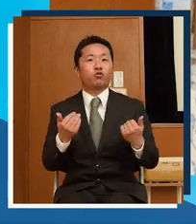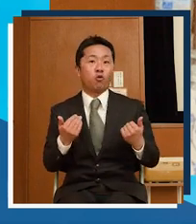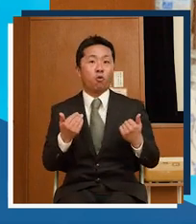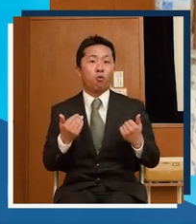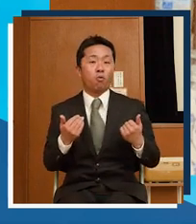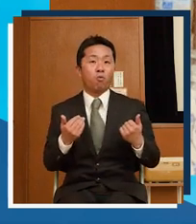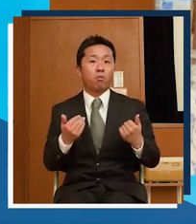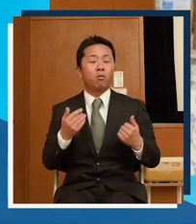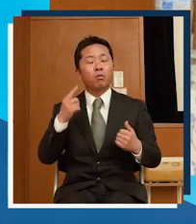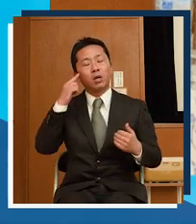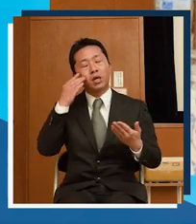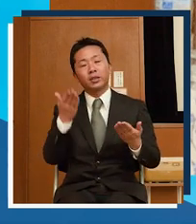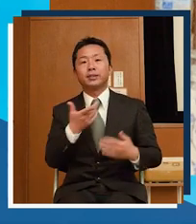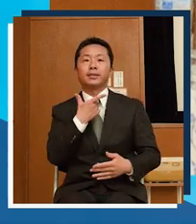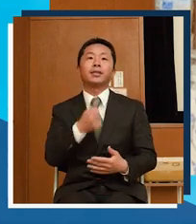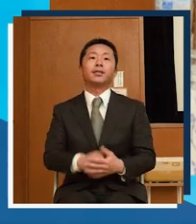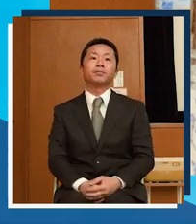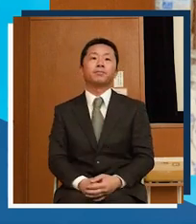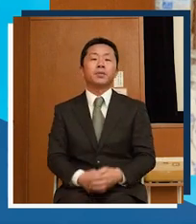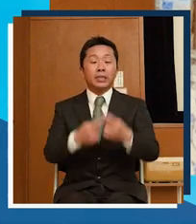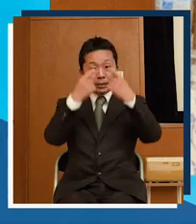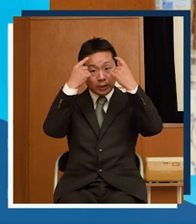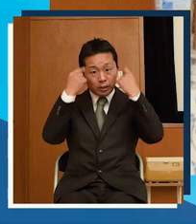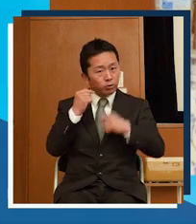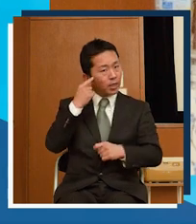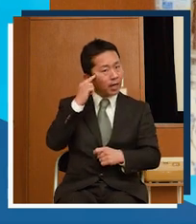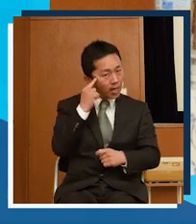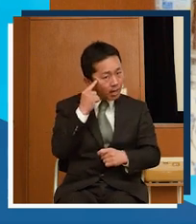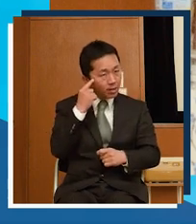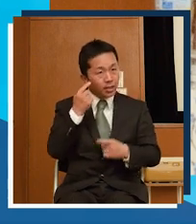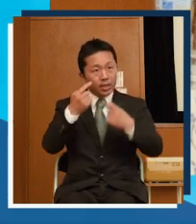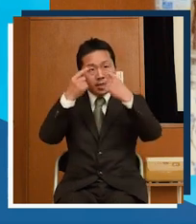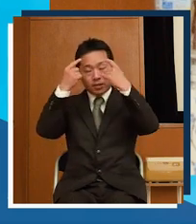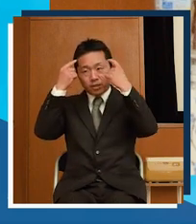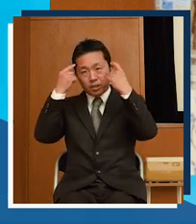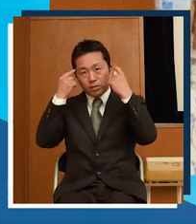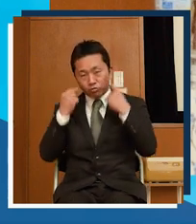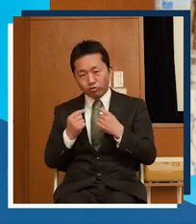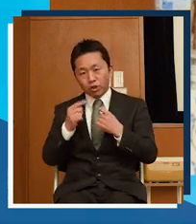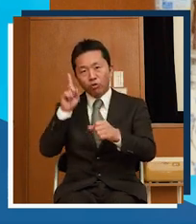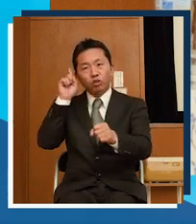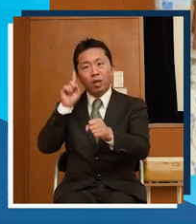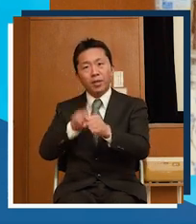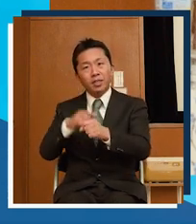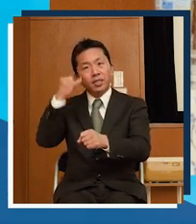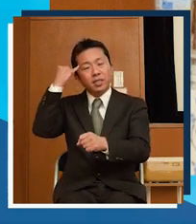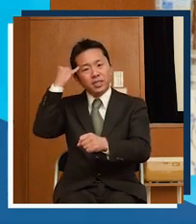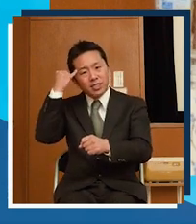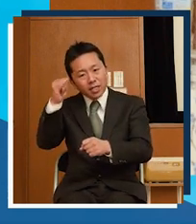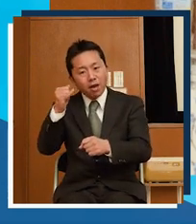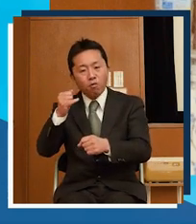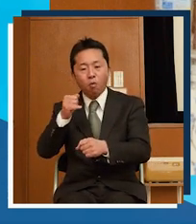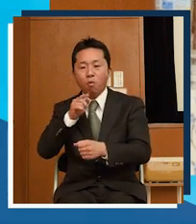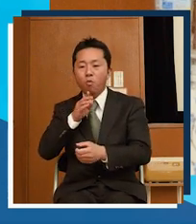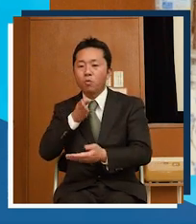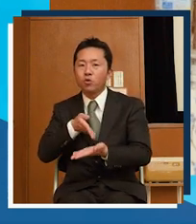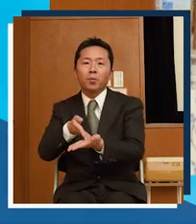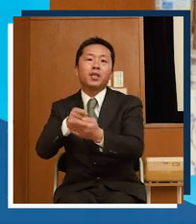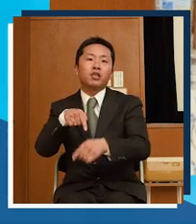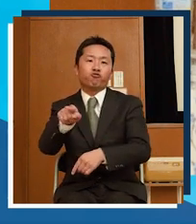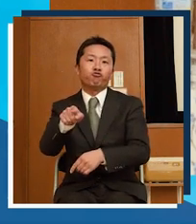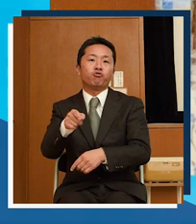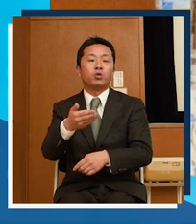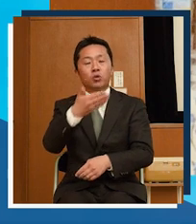ならないかということを考えて欲しいんです自ら考え自らそのためにその意見を組み立てていく是非